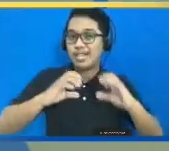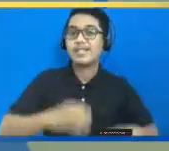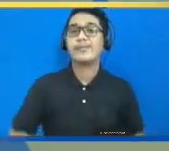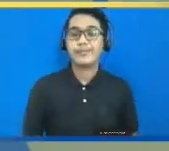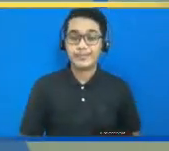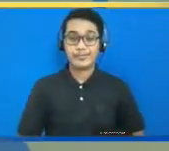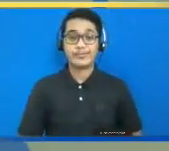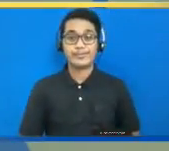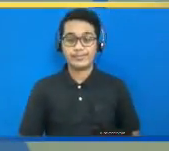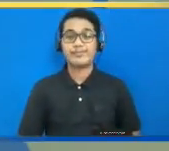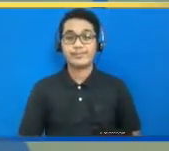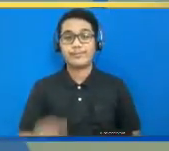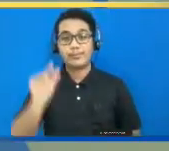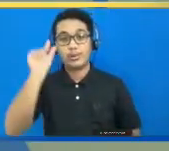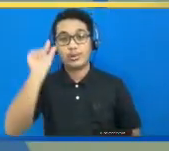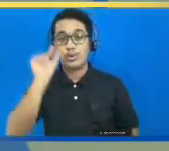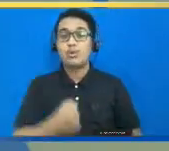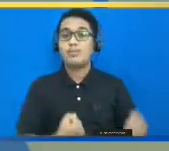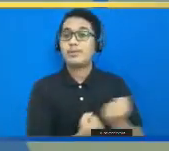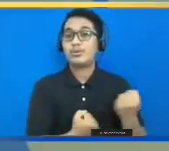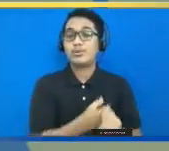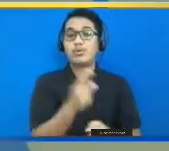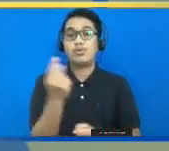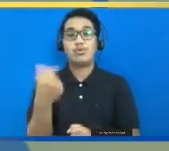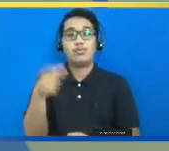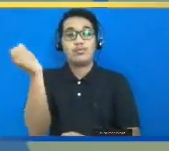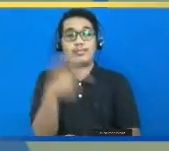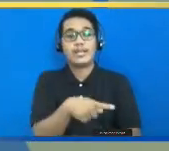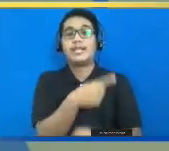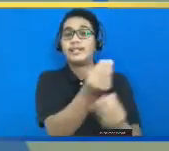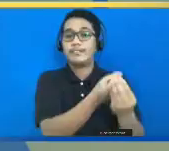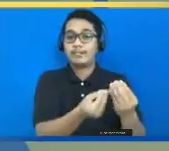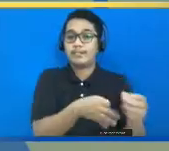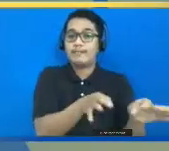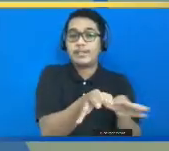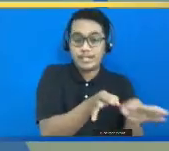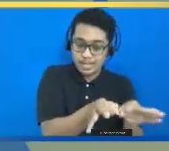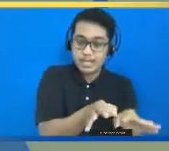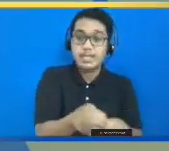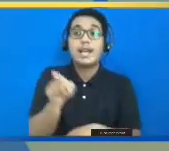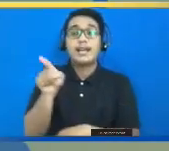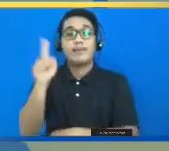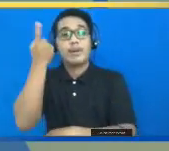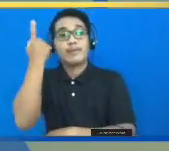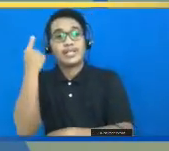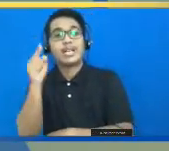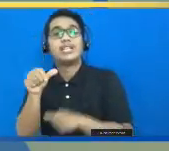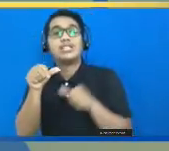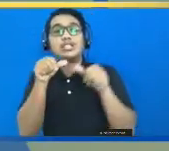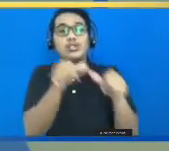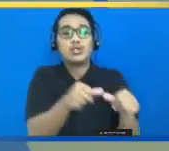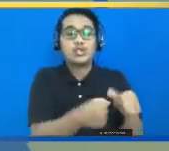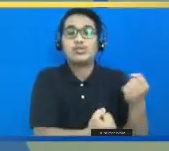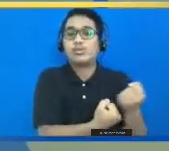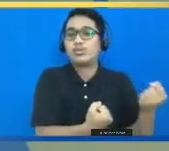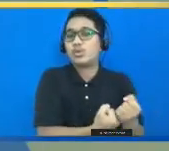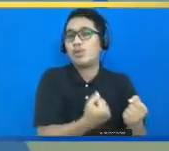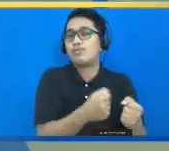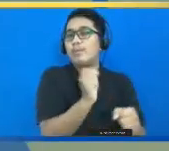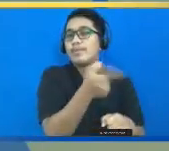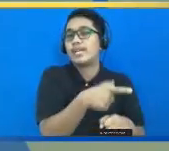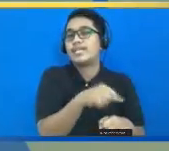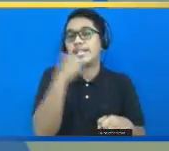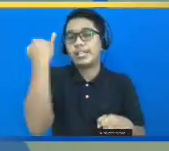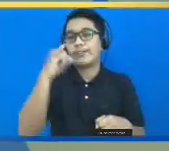selanjutnya untuk mendukung pendanaan pembangunan infrastruktur pemerintah akan terus mendorong pembelian yang inovatif dan